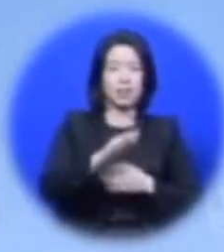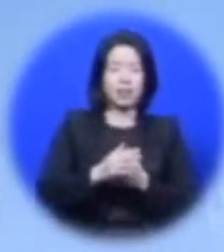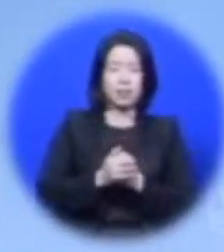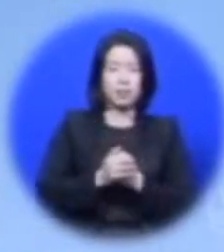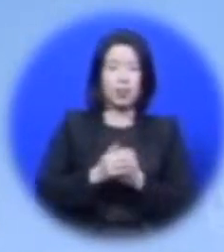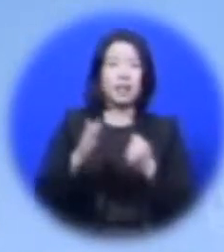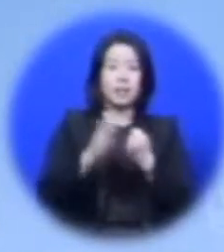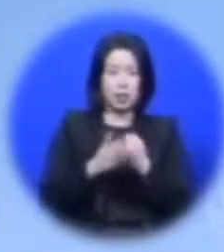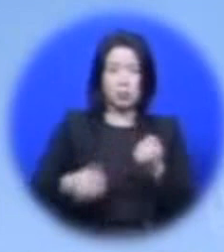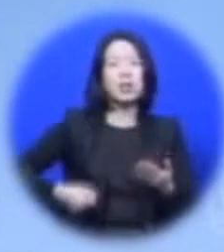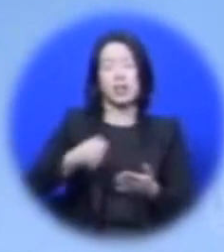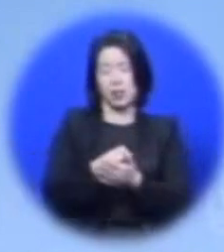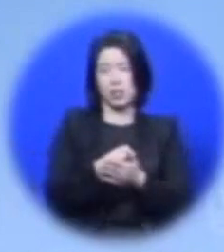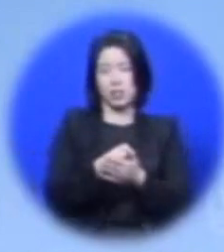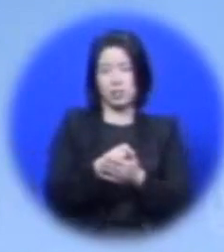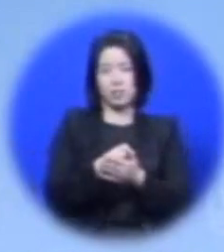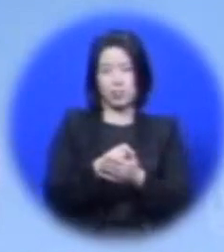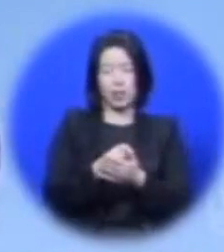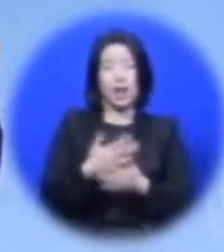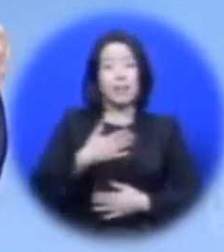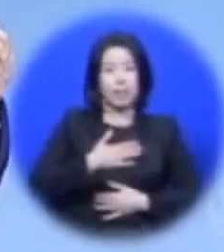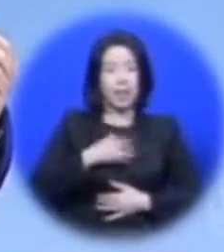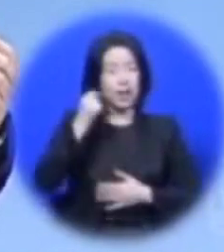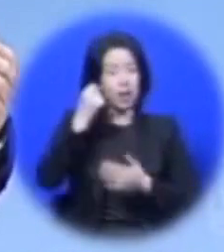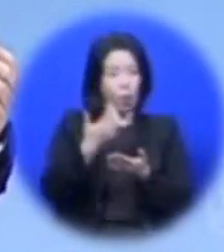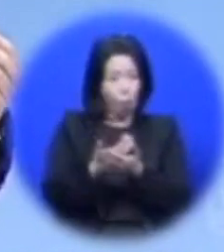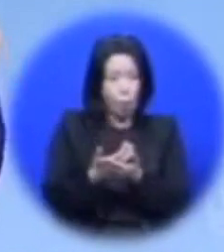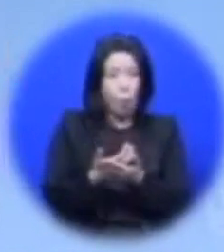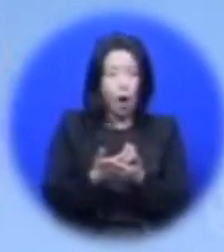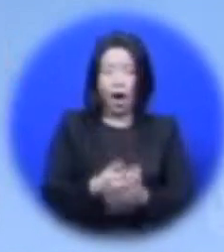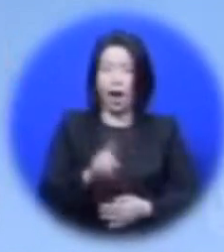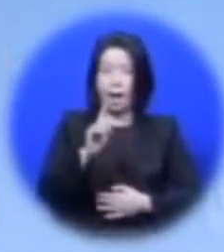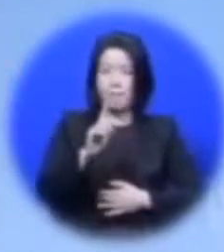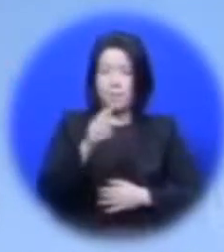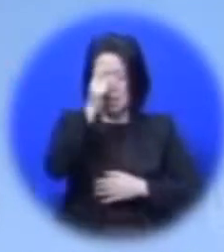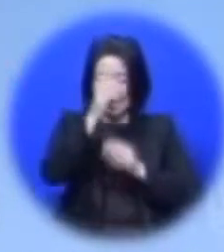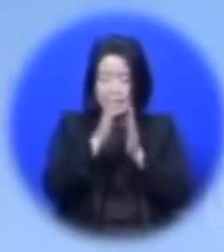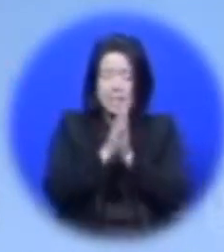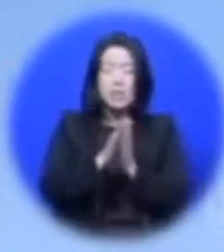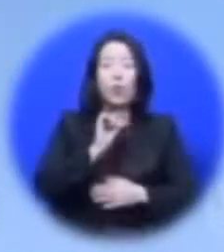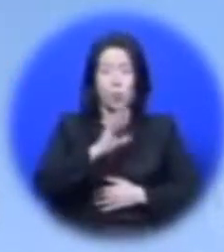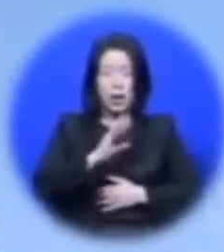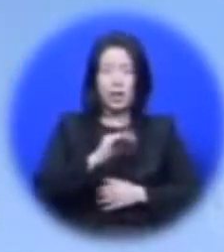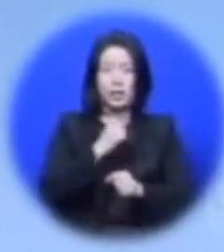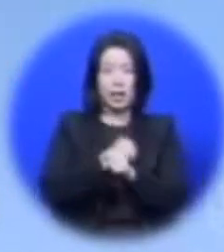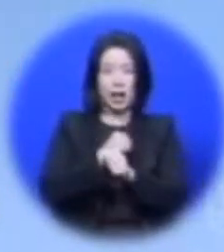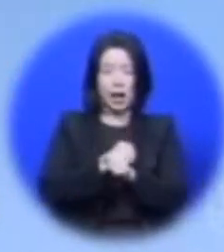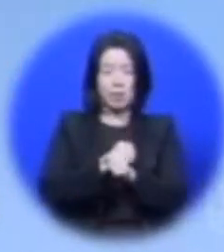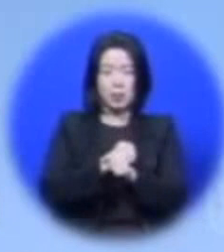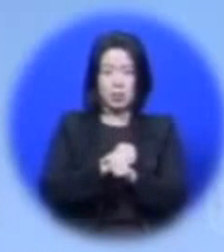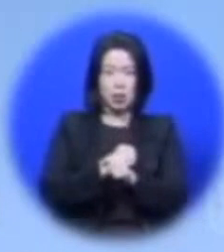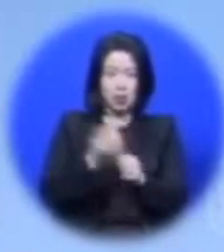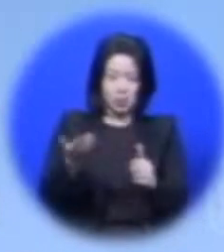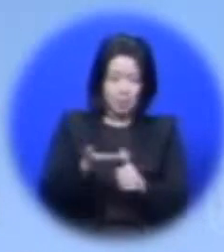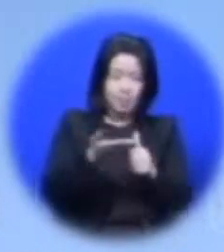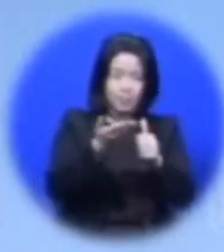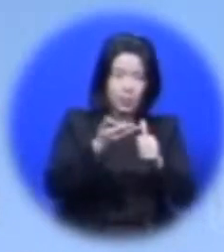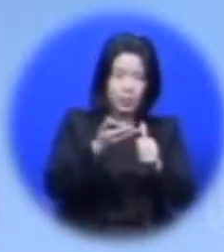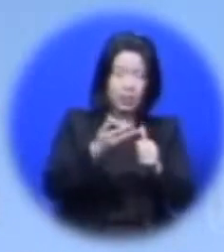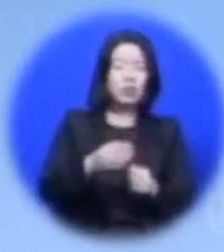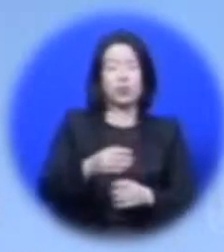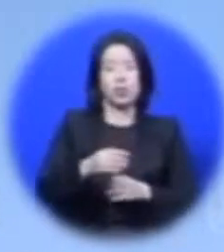그래서 결심했습니다. 내가 고아를 한번 기도만 하면서 고아를 먹여 살려보리라.